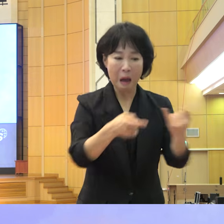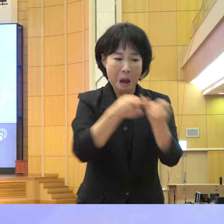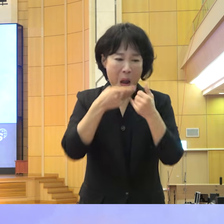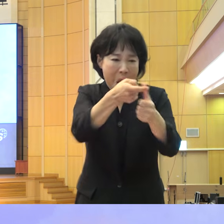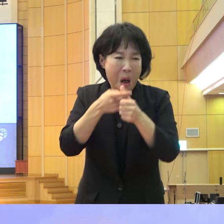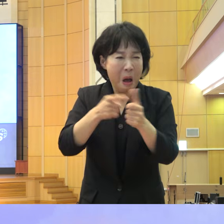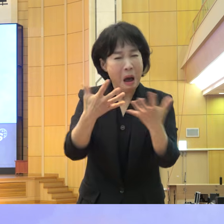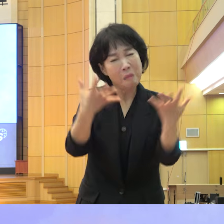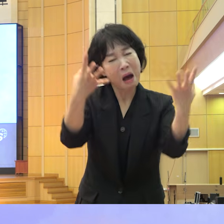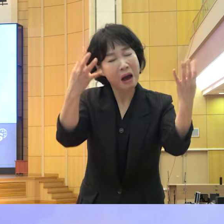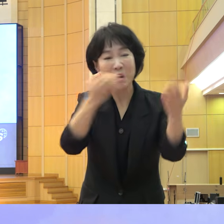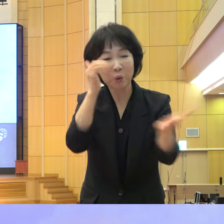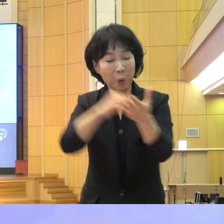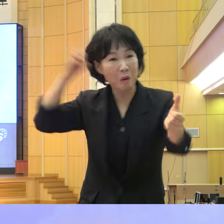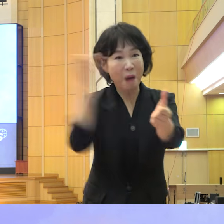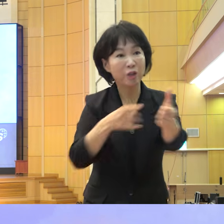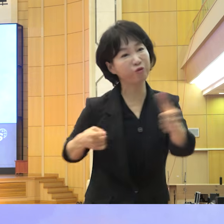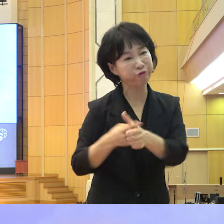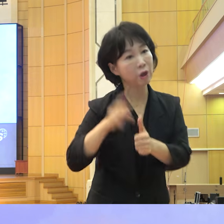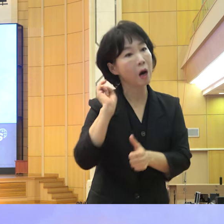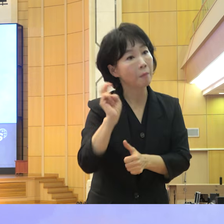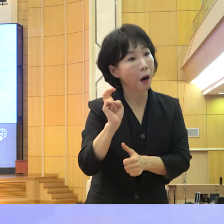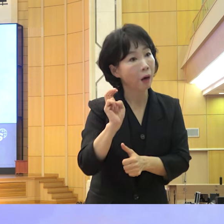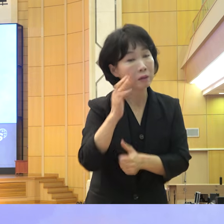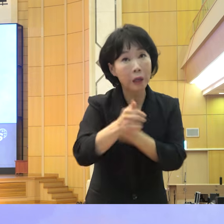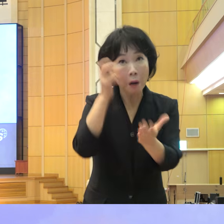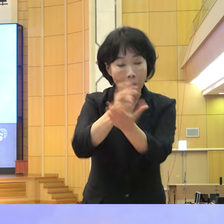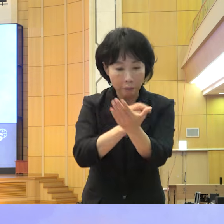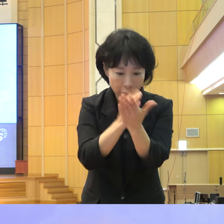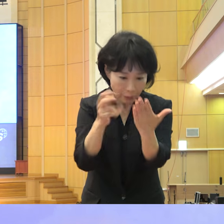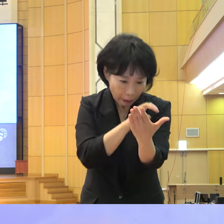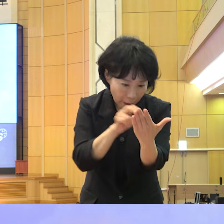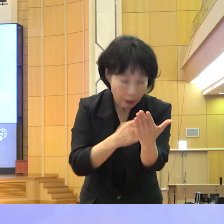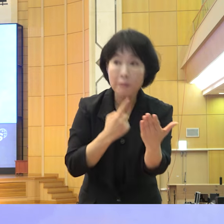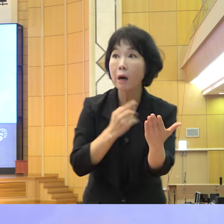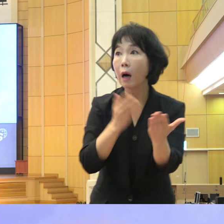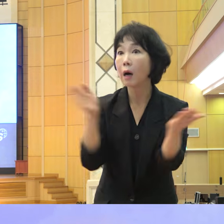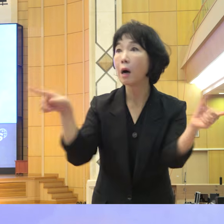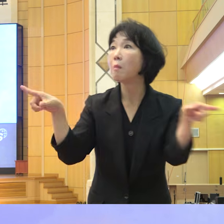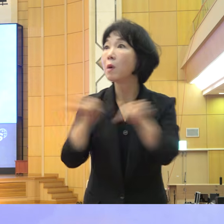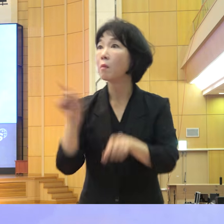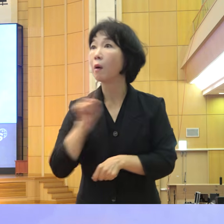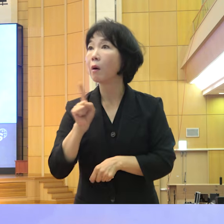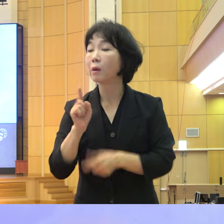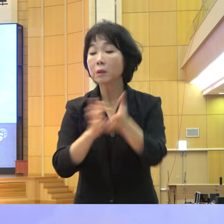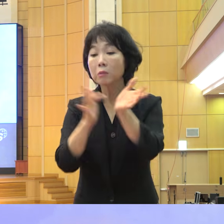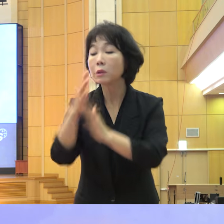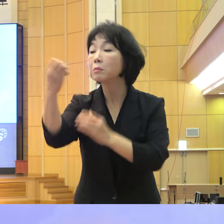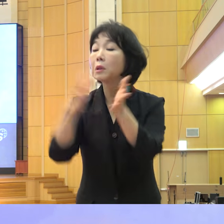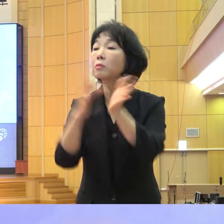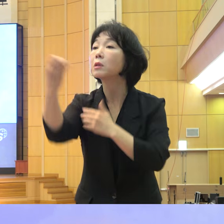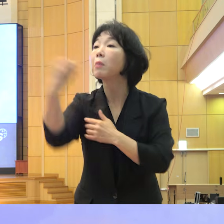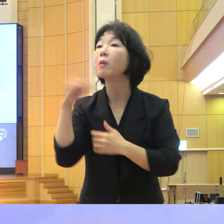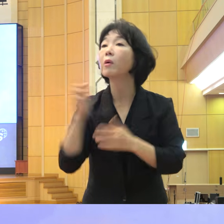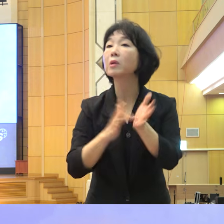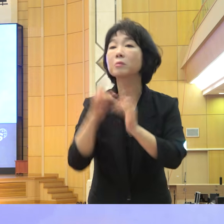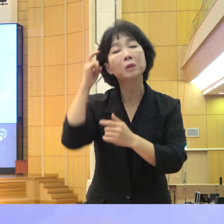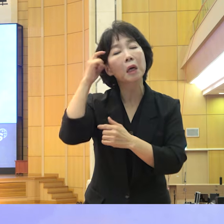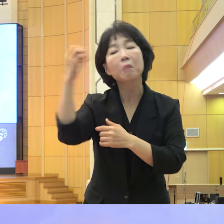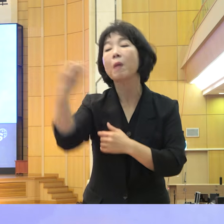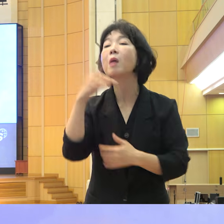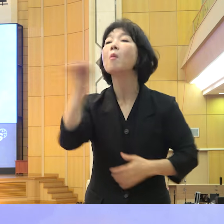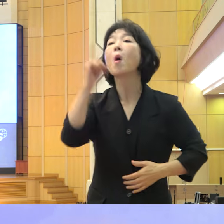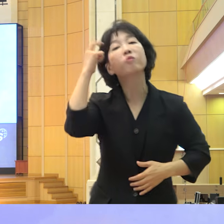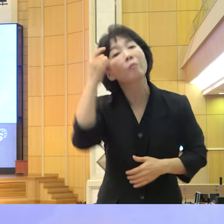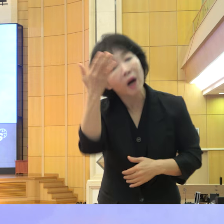모릅니다. 율법에서 돌로 치라고 한 이 주님께서 하신 이 말씀이 어떤